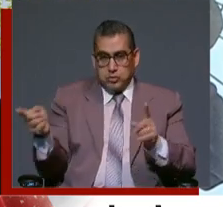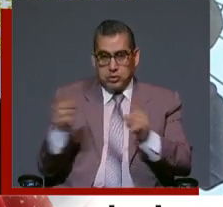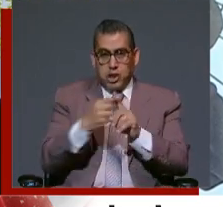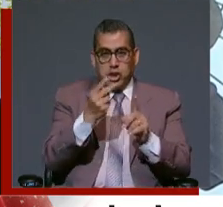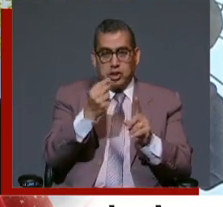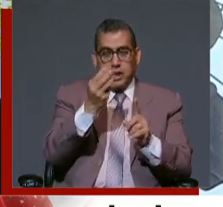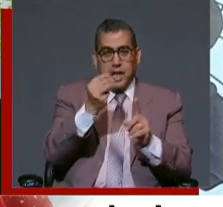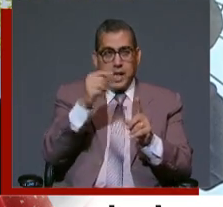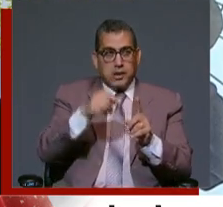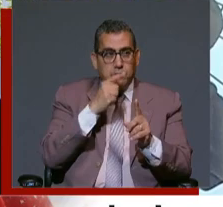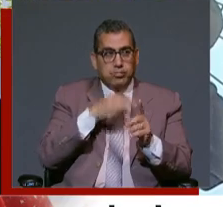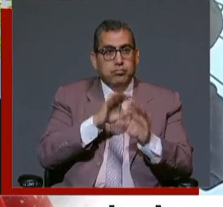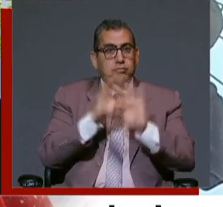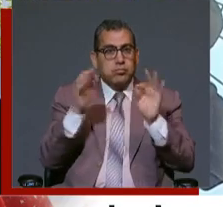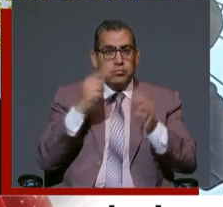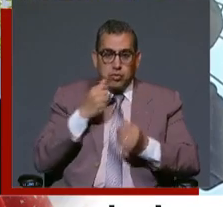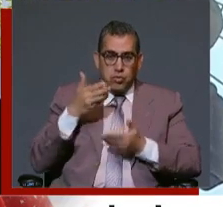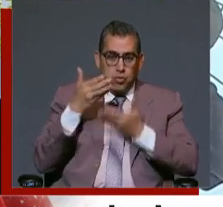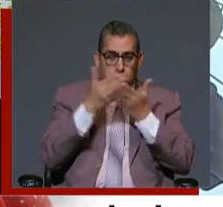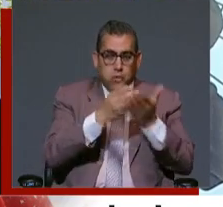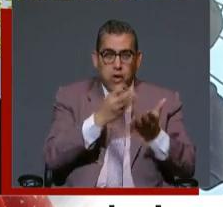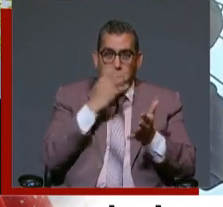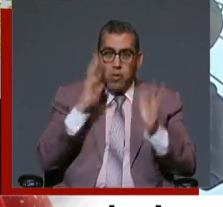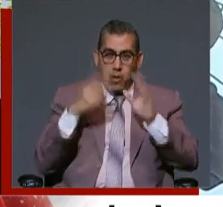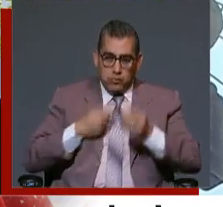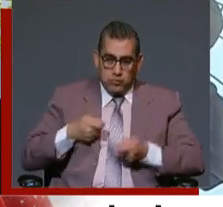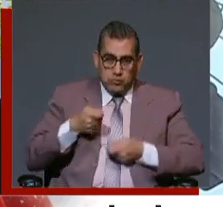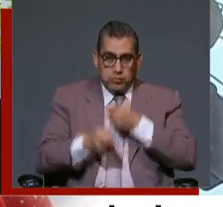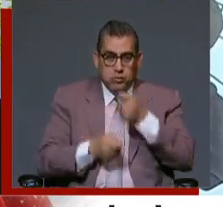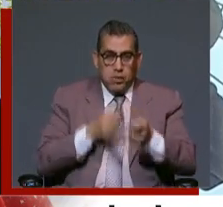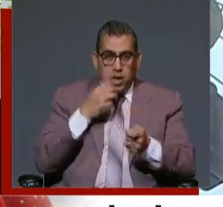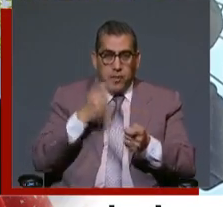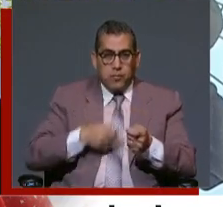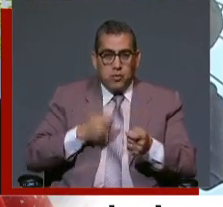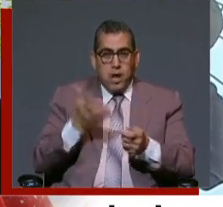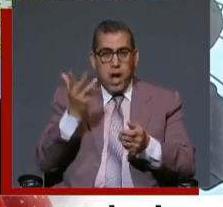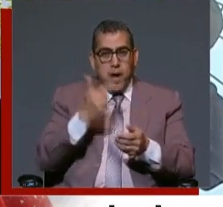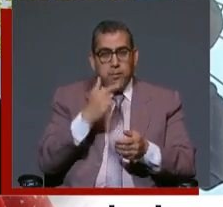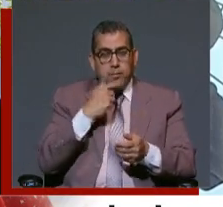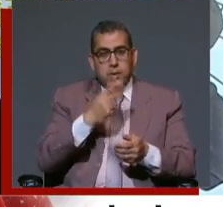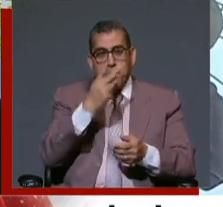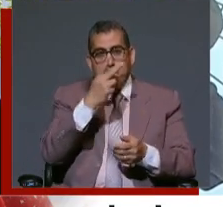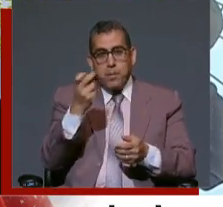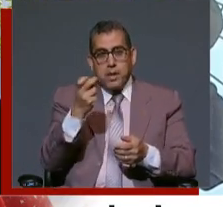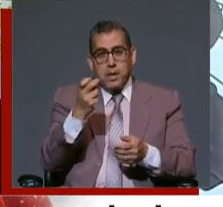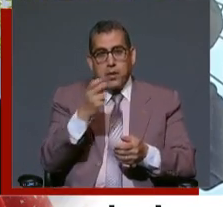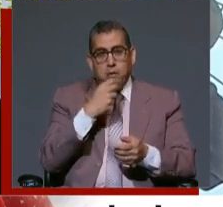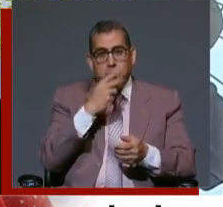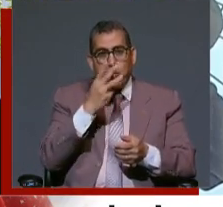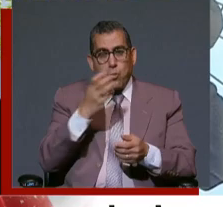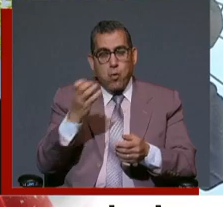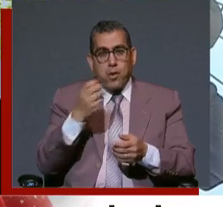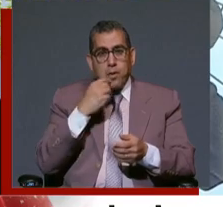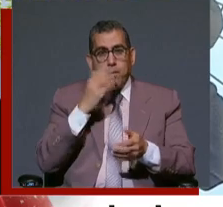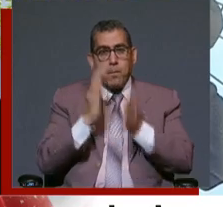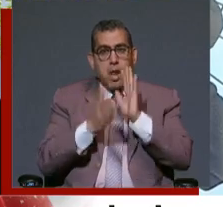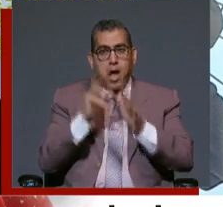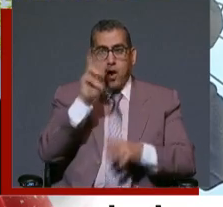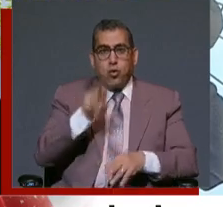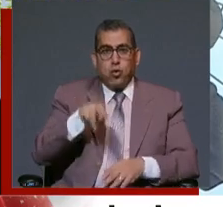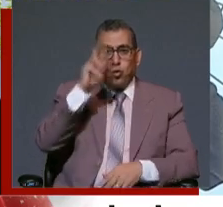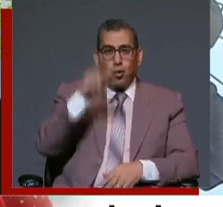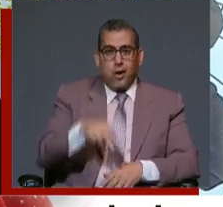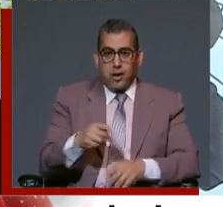2020 و2030، وتقدر تكاليف التكيف مع المناخ بما يتراوح بين 249 و 407 مليار دولارا خلال